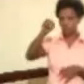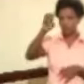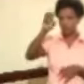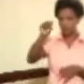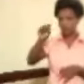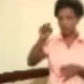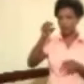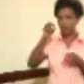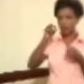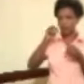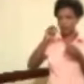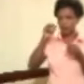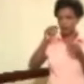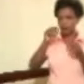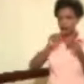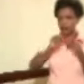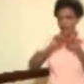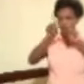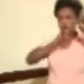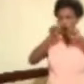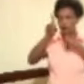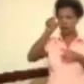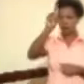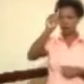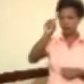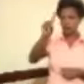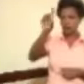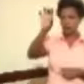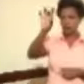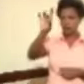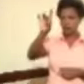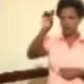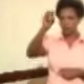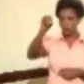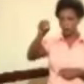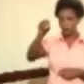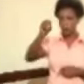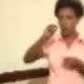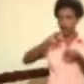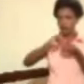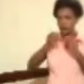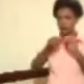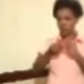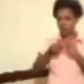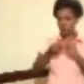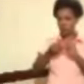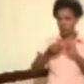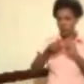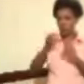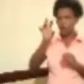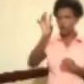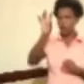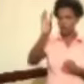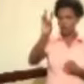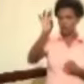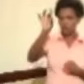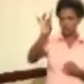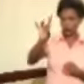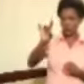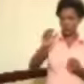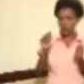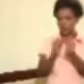étoile 180 étoiles, nous pral mettre derrière le numéro candidat, si c'est madame Maniga n'a mettre 68, si c'est monsieur Martelly n'a mettre 8